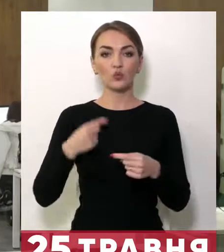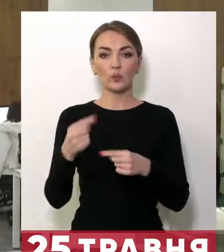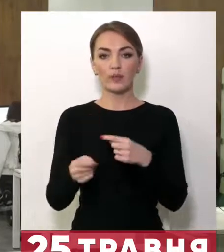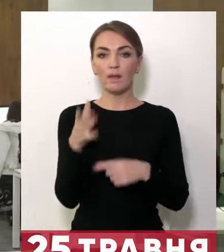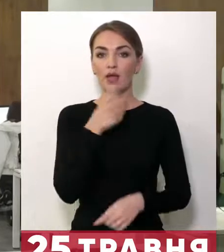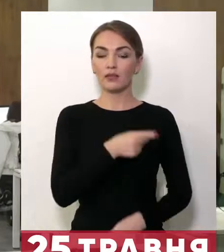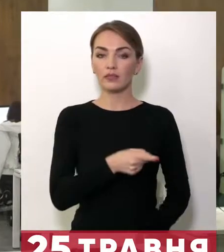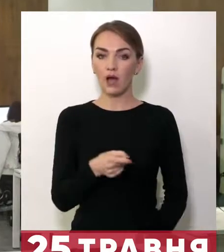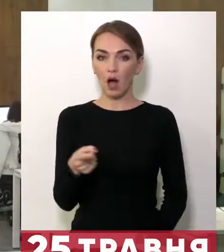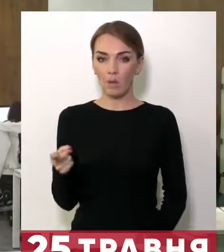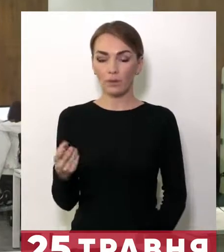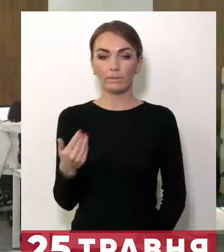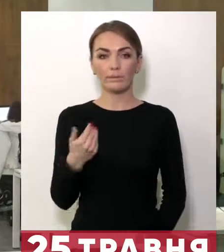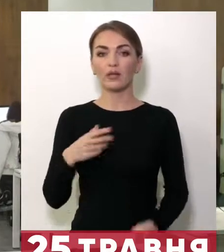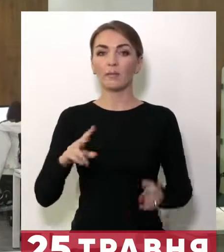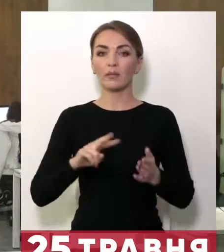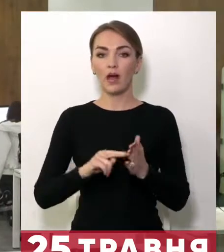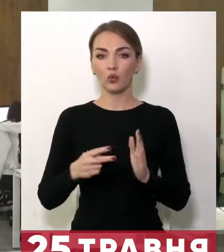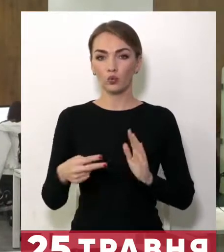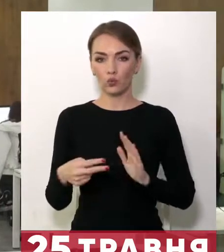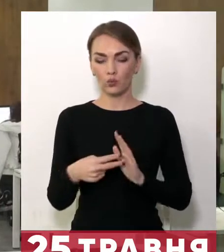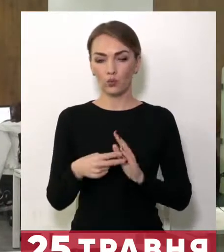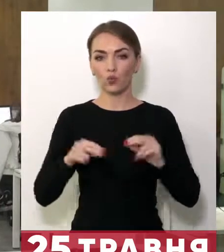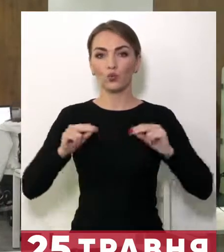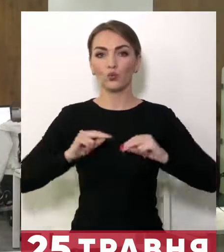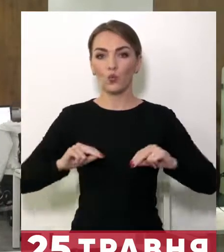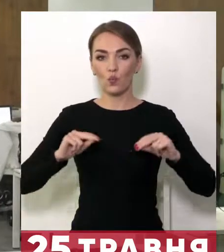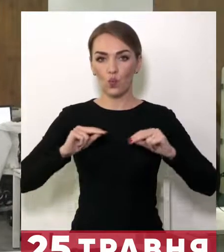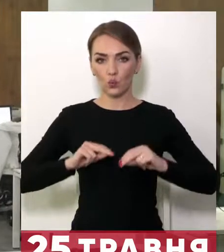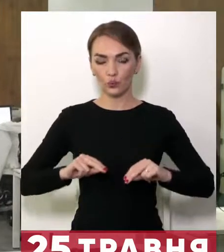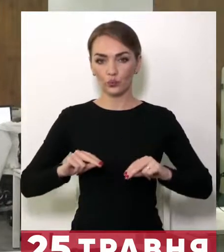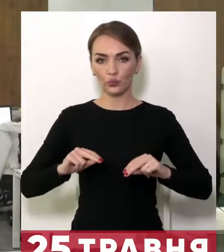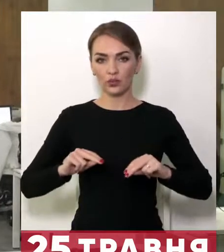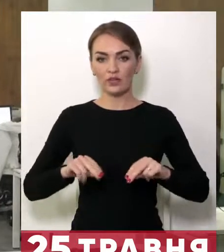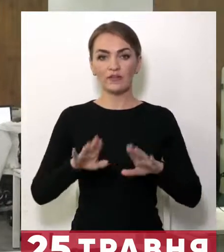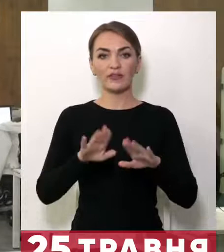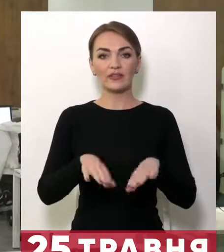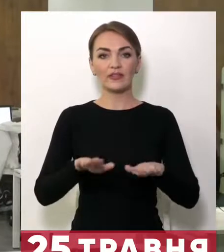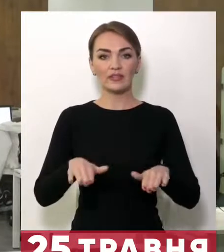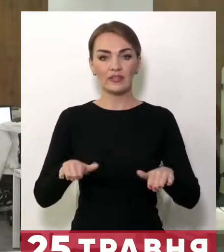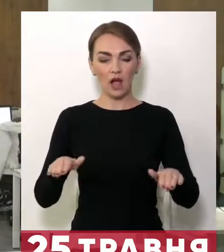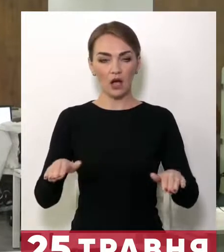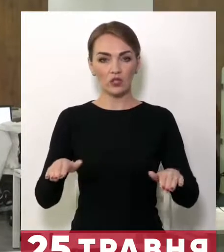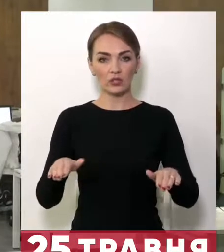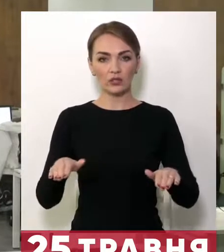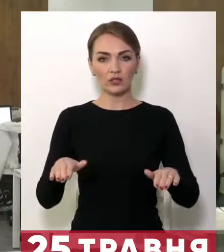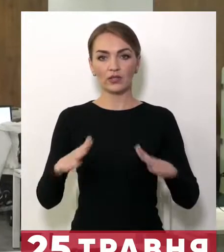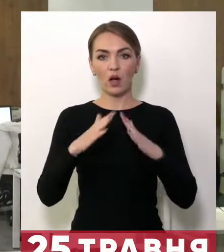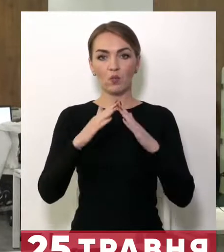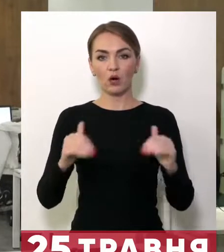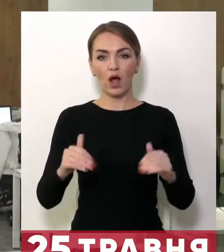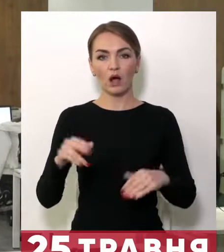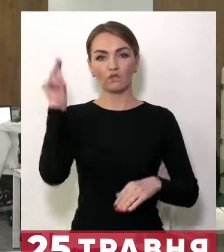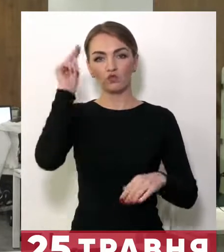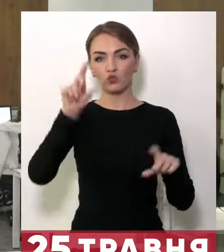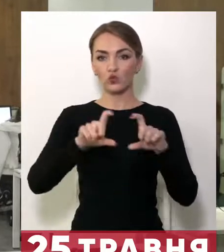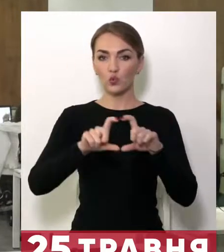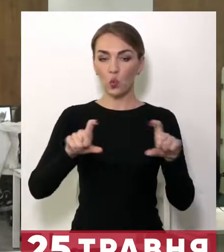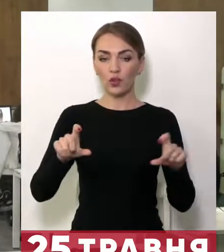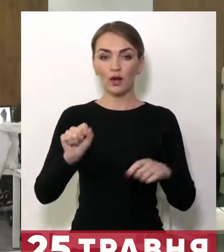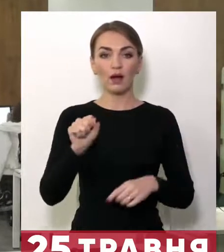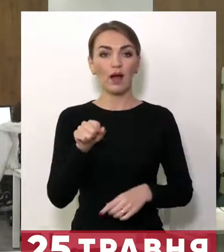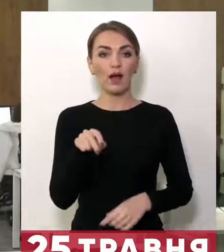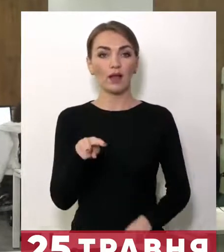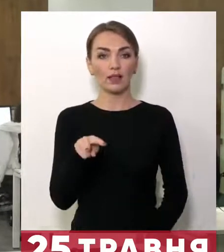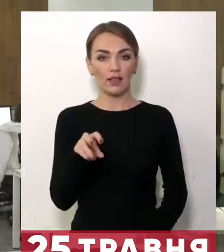наступним етапом ми плануємо роботу у дитячих таборах, у школах,